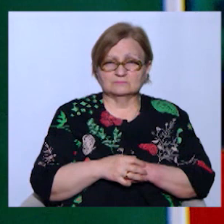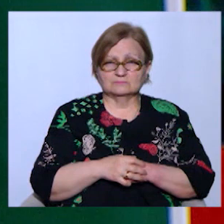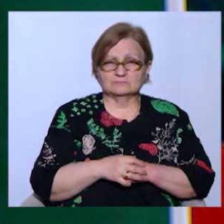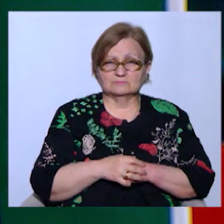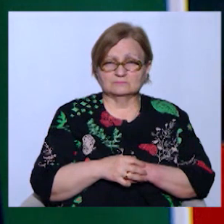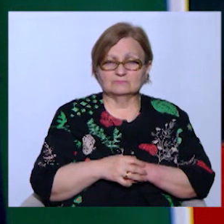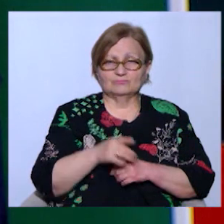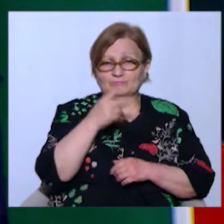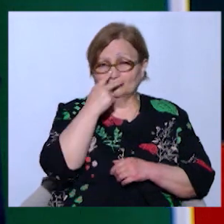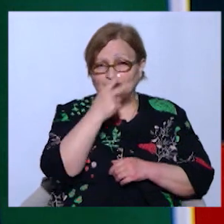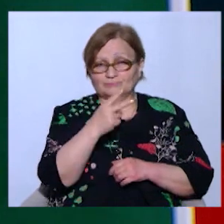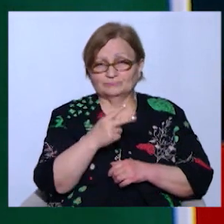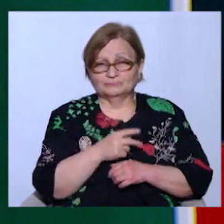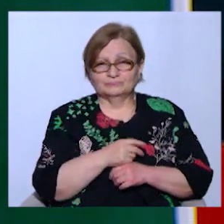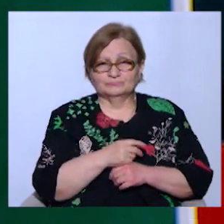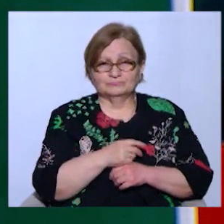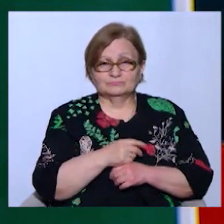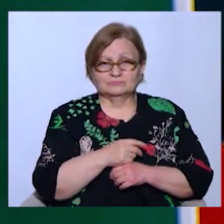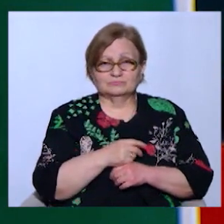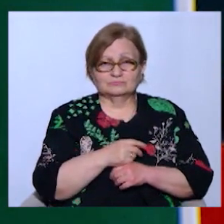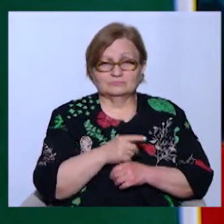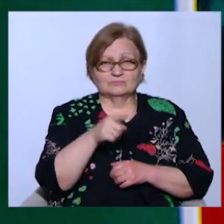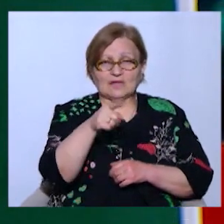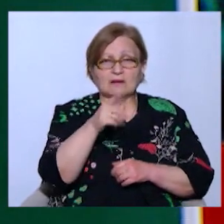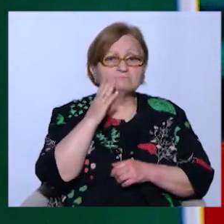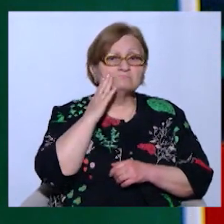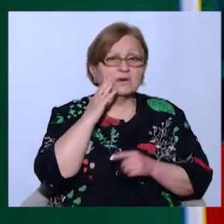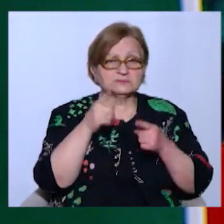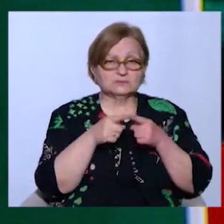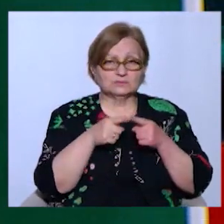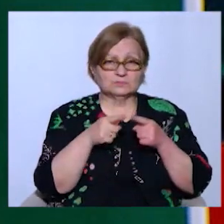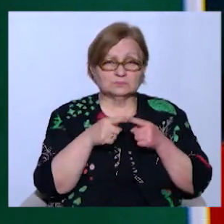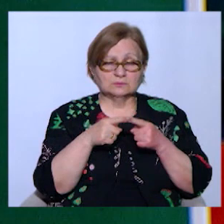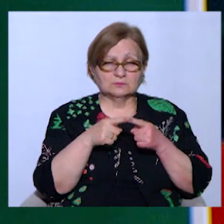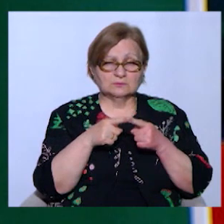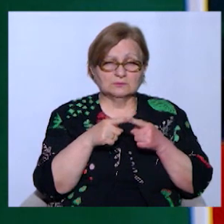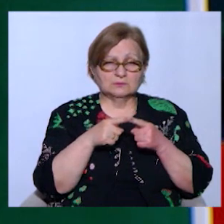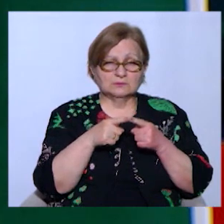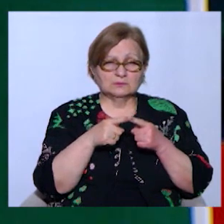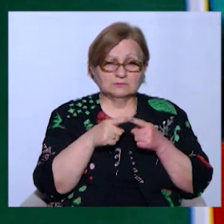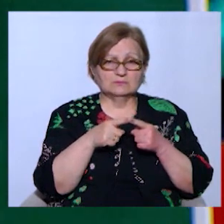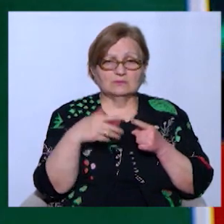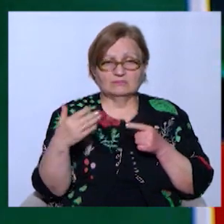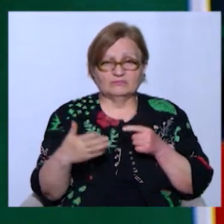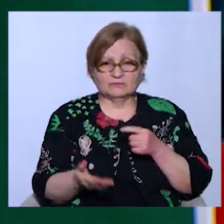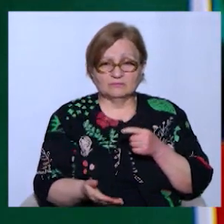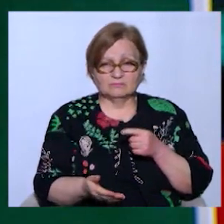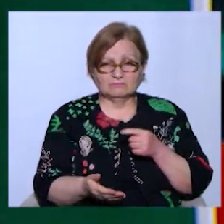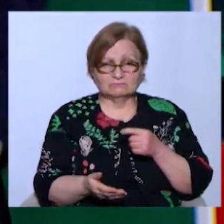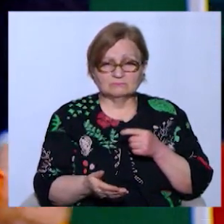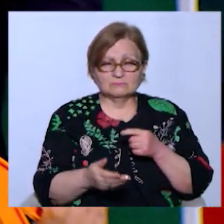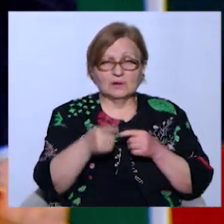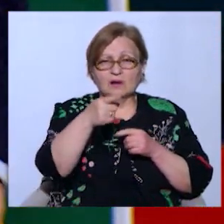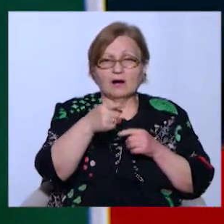ჩემი მართი კუთხის მეორე გვერდს. ხედავ და მართი კუთხის მახვილი კუთხის უკაცრავად გვერდი ამ ორ